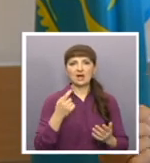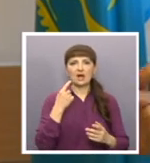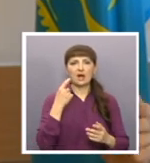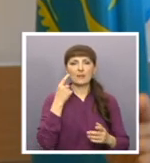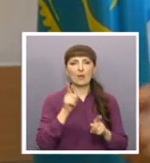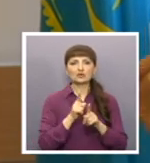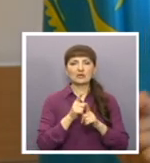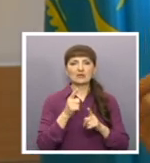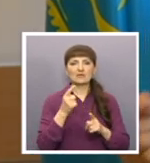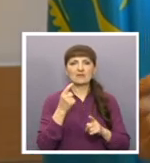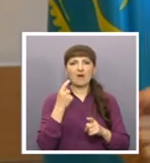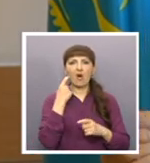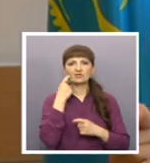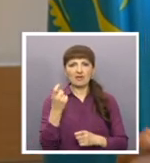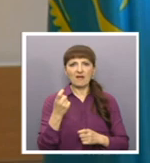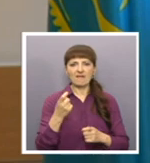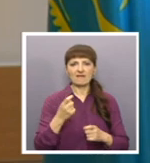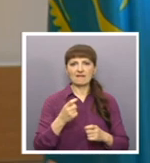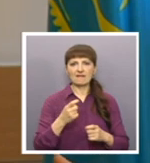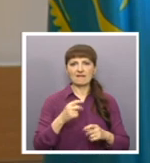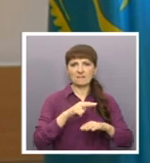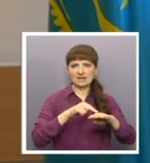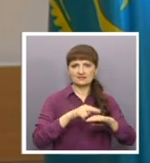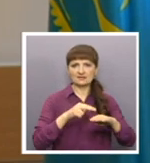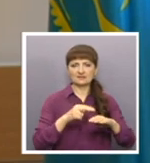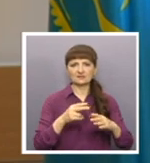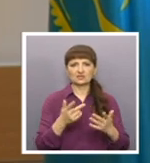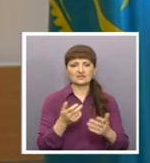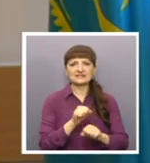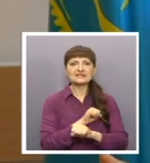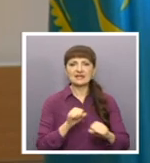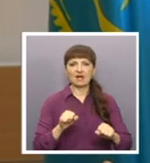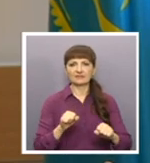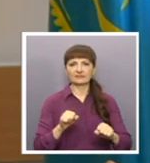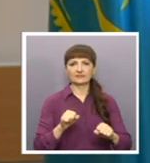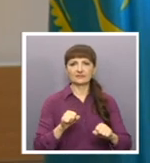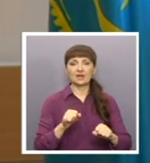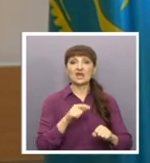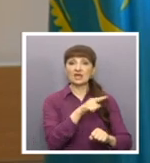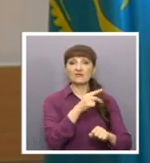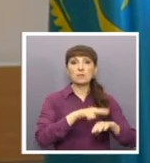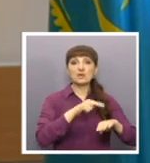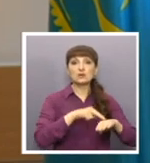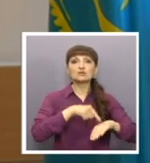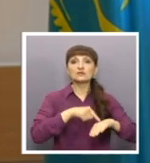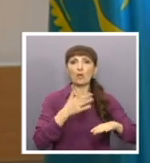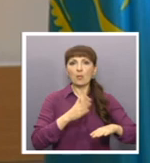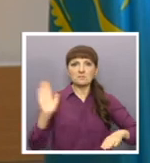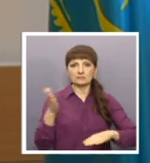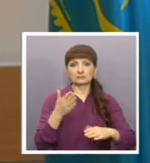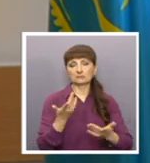оскорбления достоинства представителя власти, ну, нету. Его реакция, я думаю, нормально,